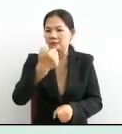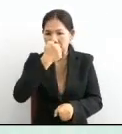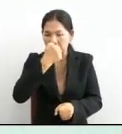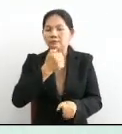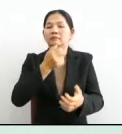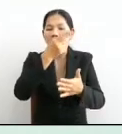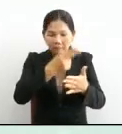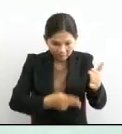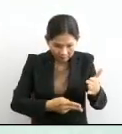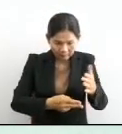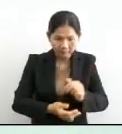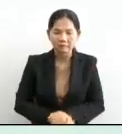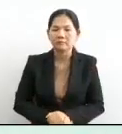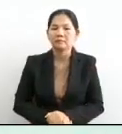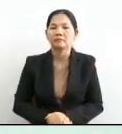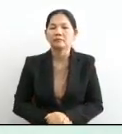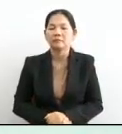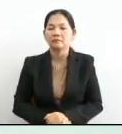khả